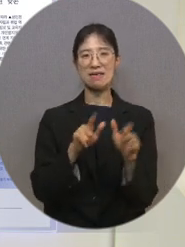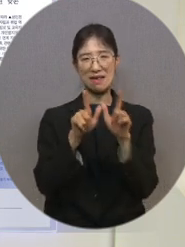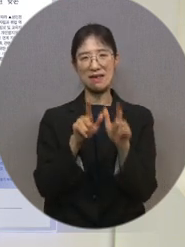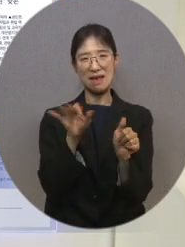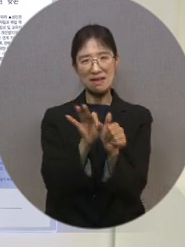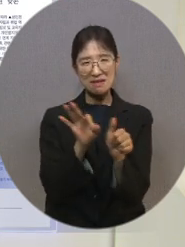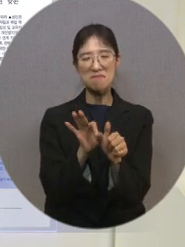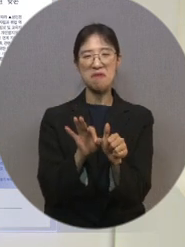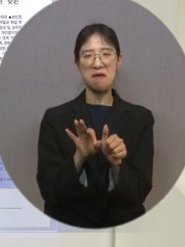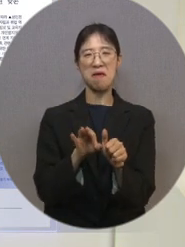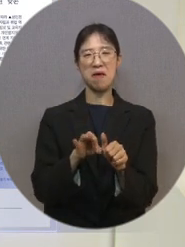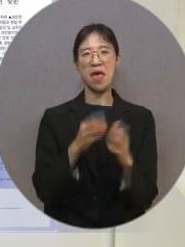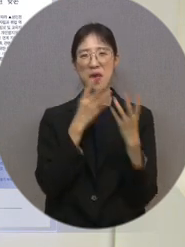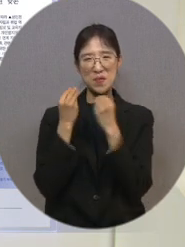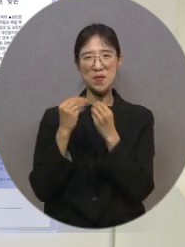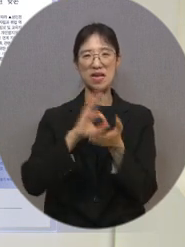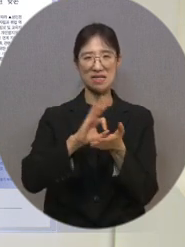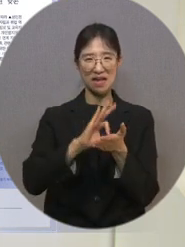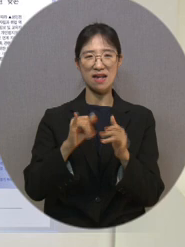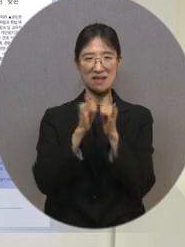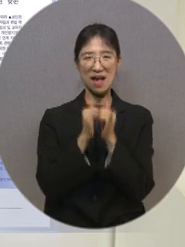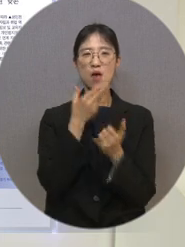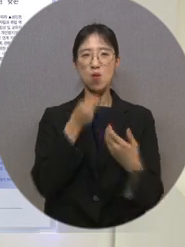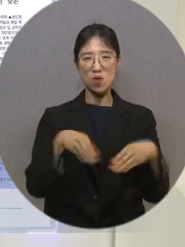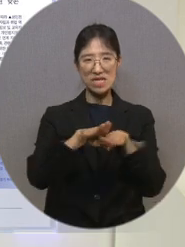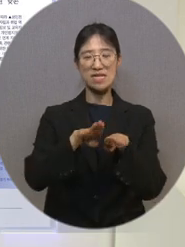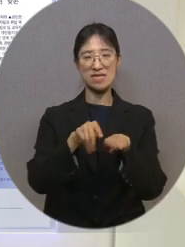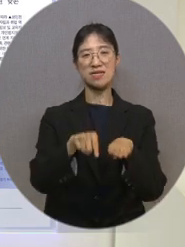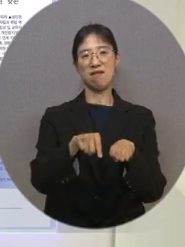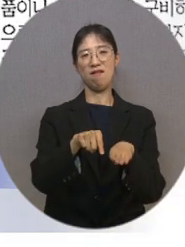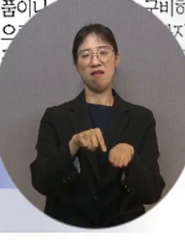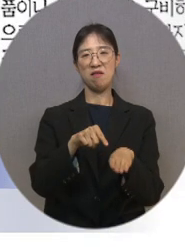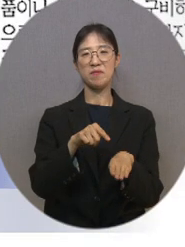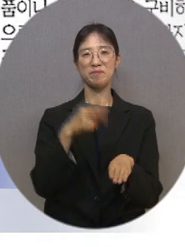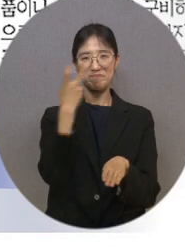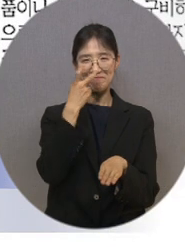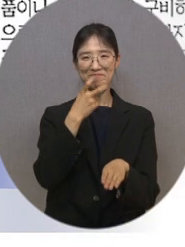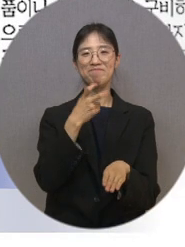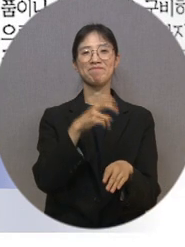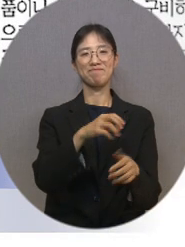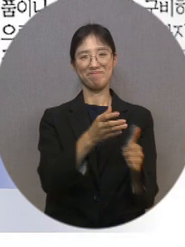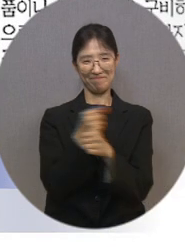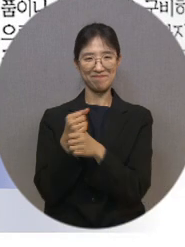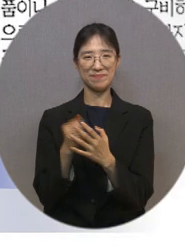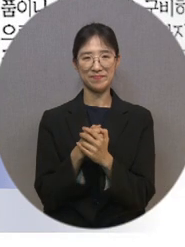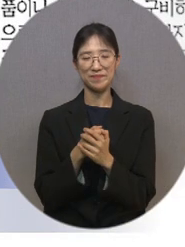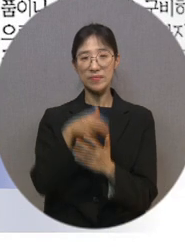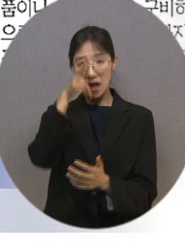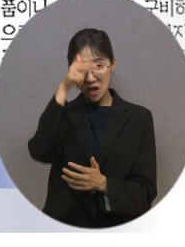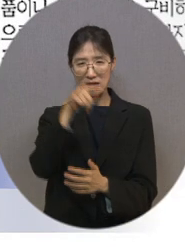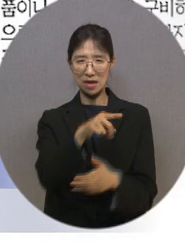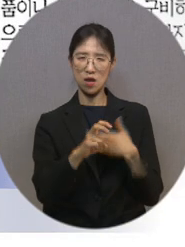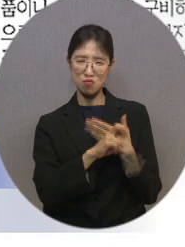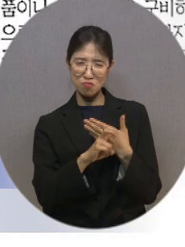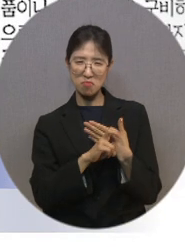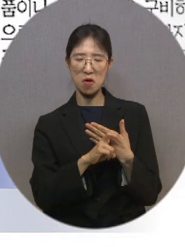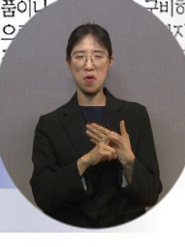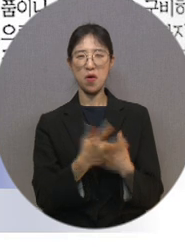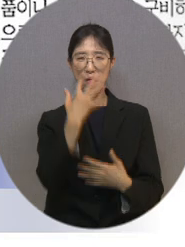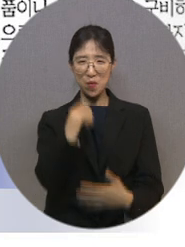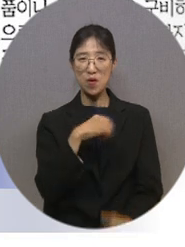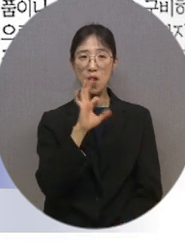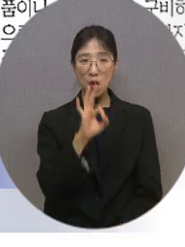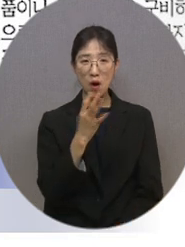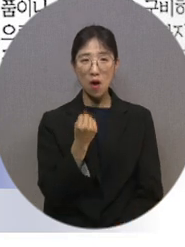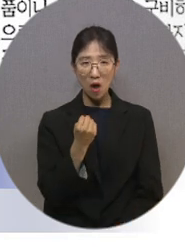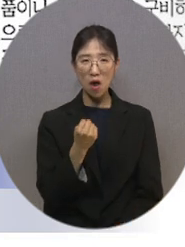등을 임의로 사용한 사회복지시설을 대거 적발했습니다. 경기도 특사경은 이들이 불법행위를 통해 취득한